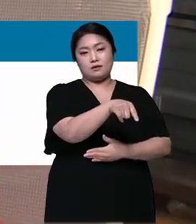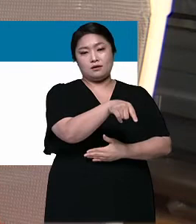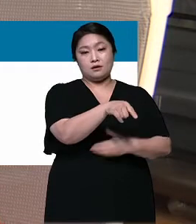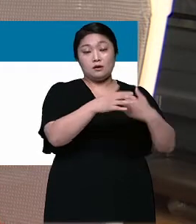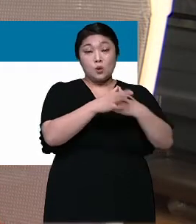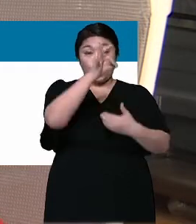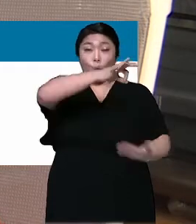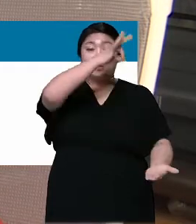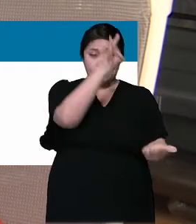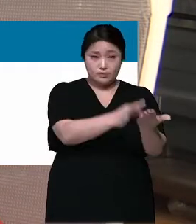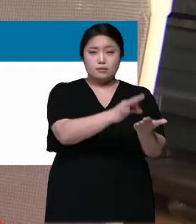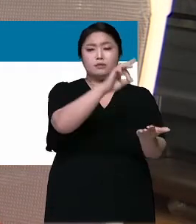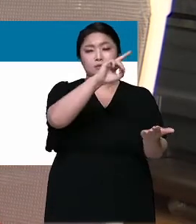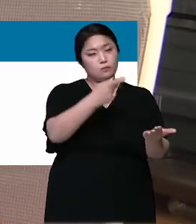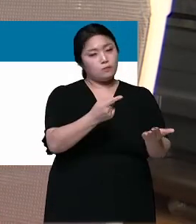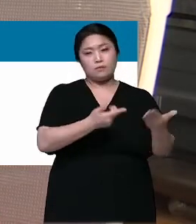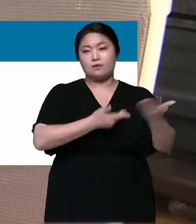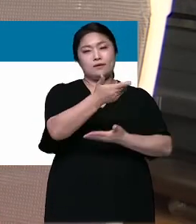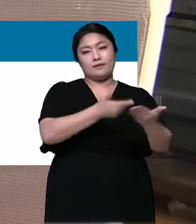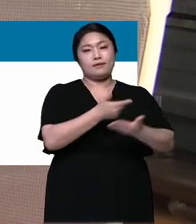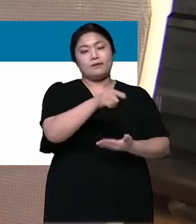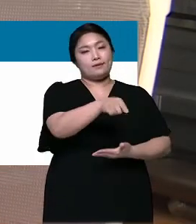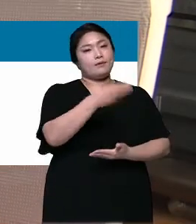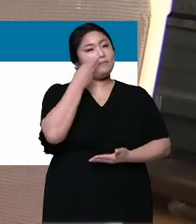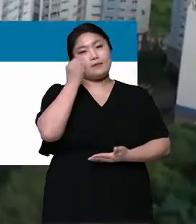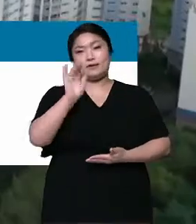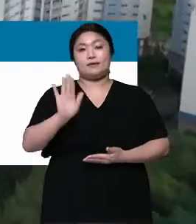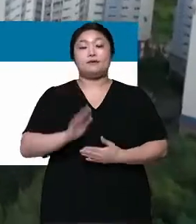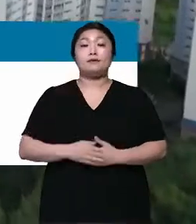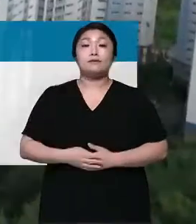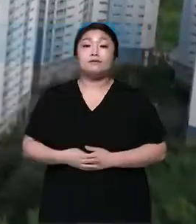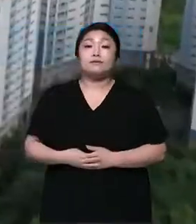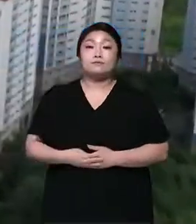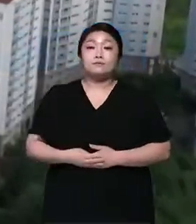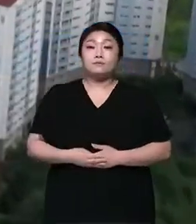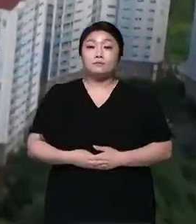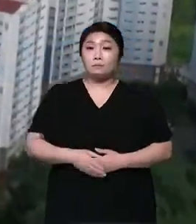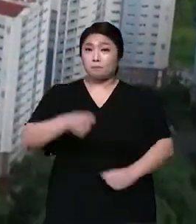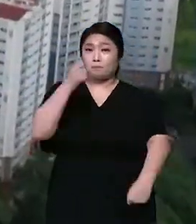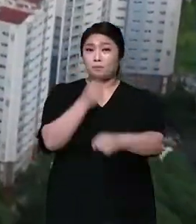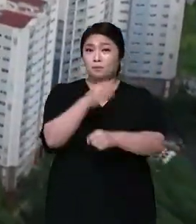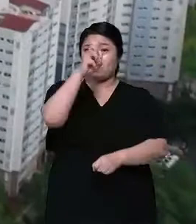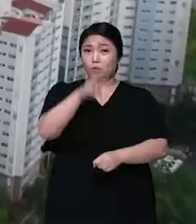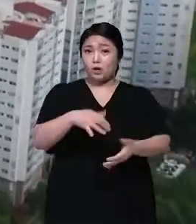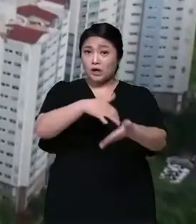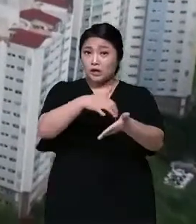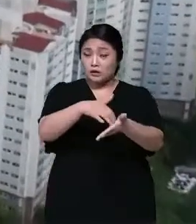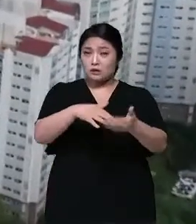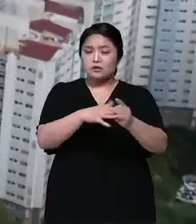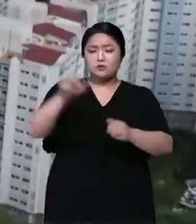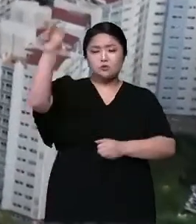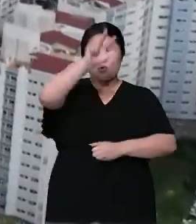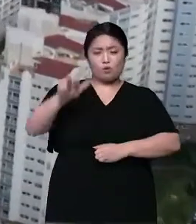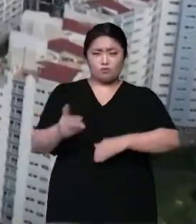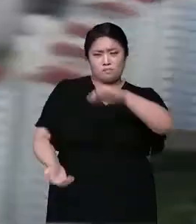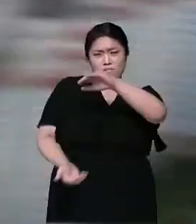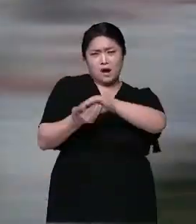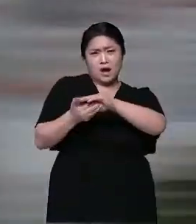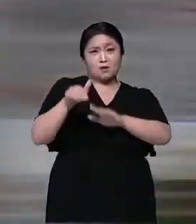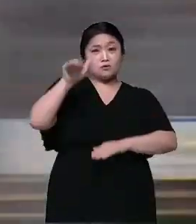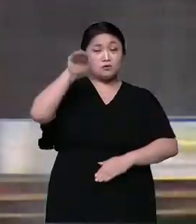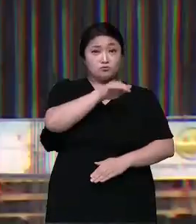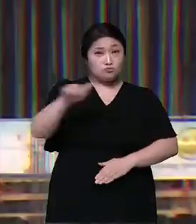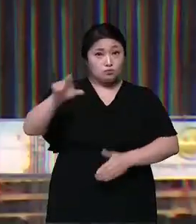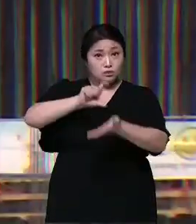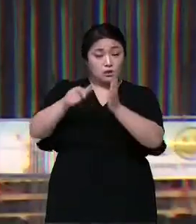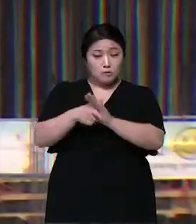금액도 굉장히 나타 도 어 사려는 수요가 과의 업 차 이미 광 제 주택보급률이 전국 최고 수준인 상황에서